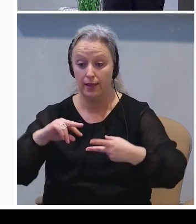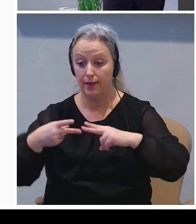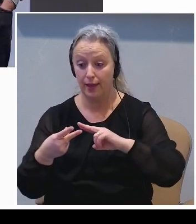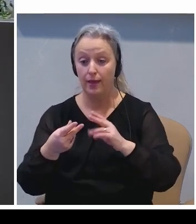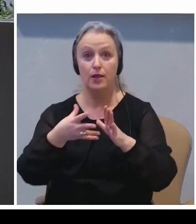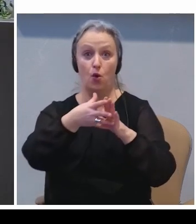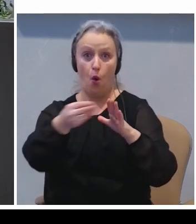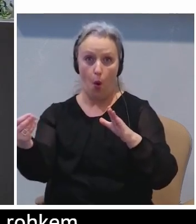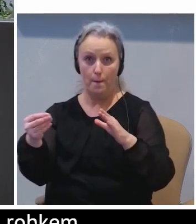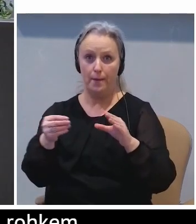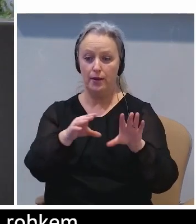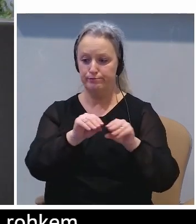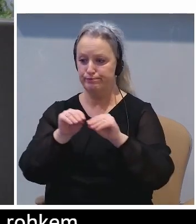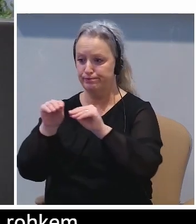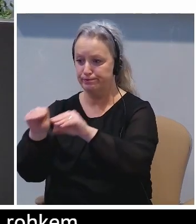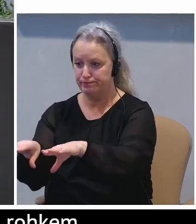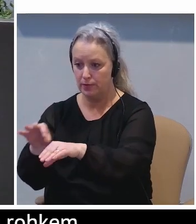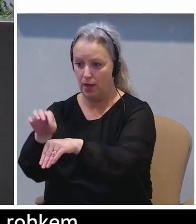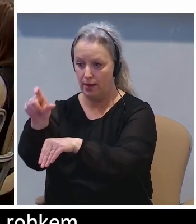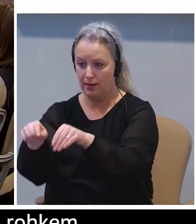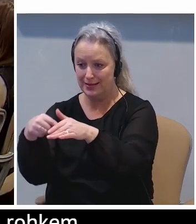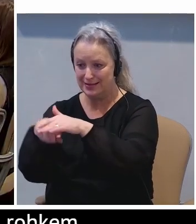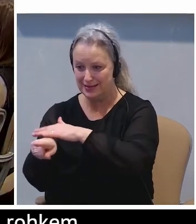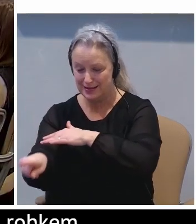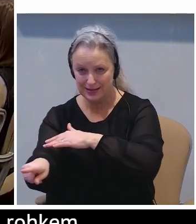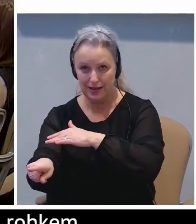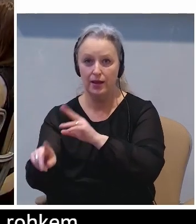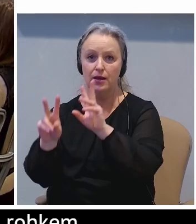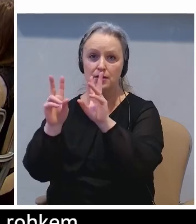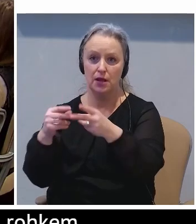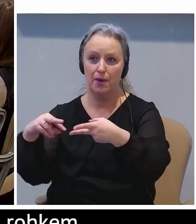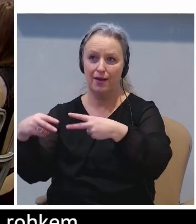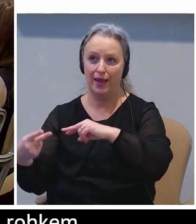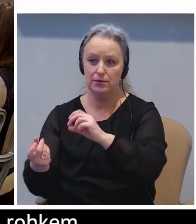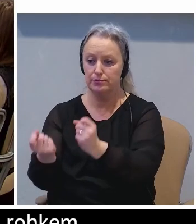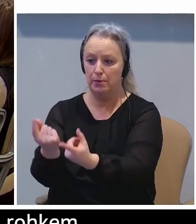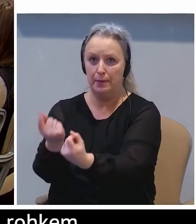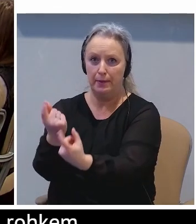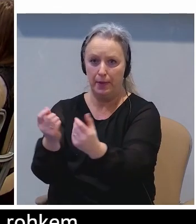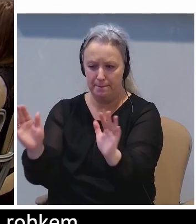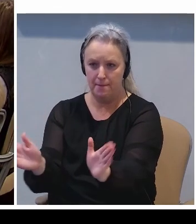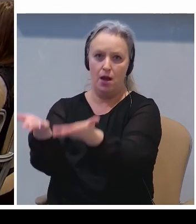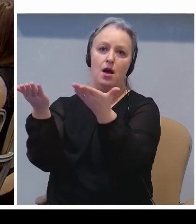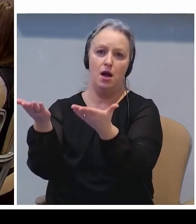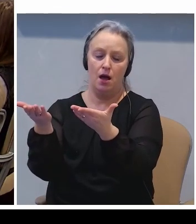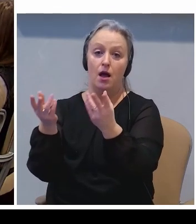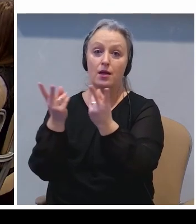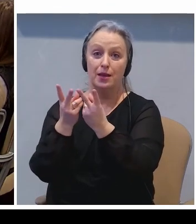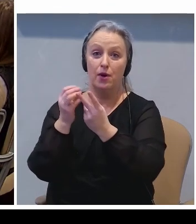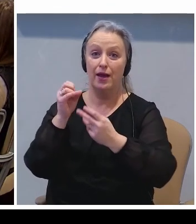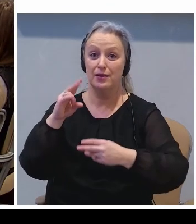patsiendile ja samuti oleme käivitanud nende geenide avaldumise. Nii jõuab ensüüm